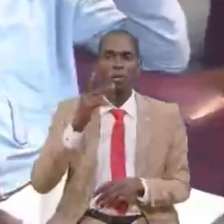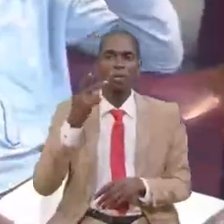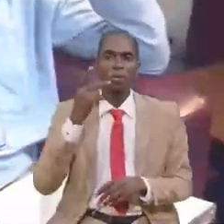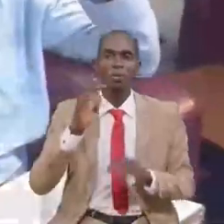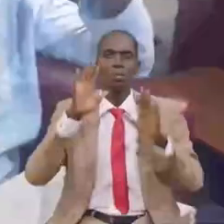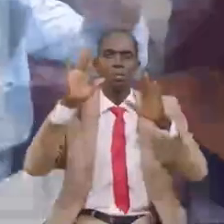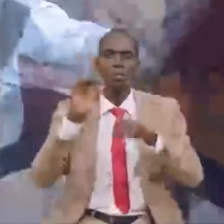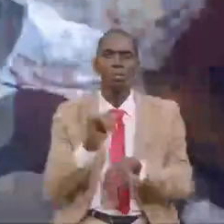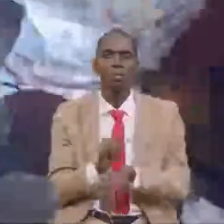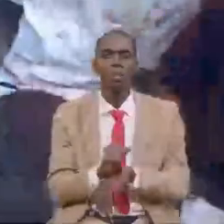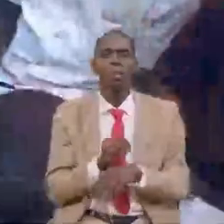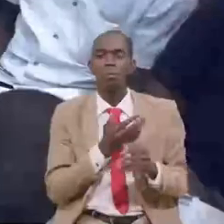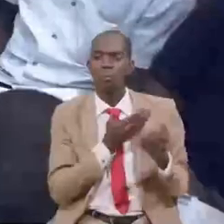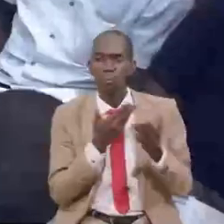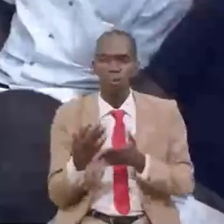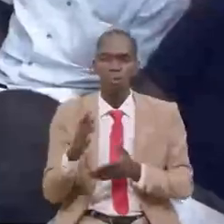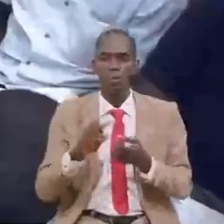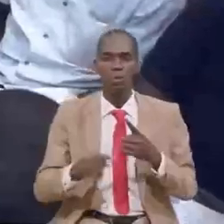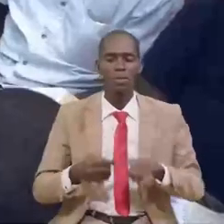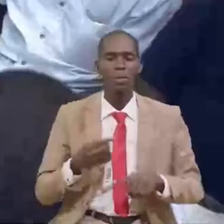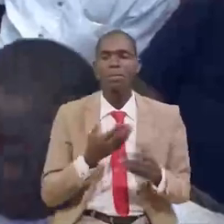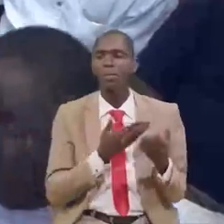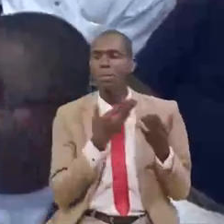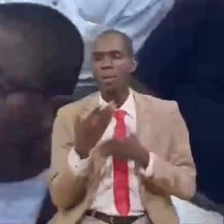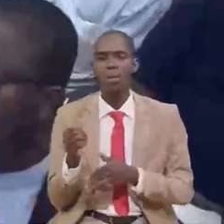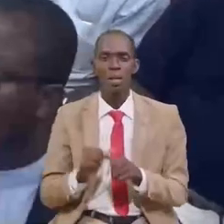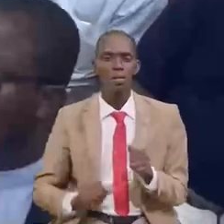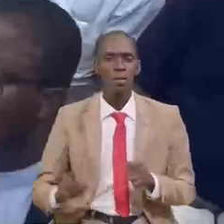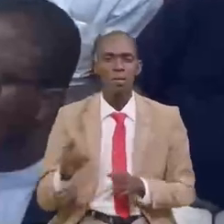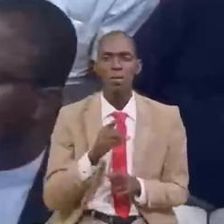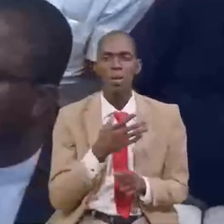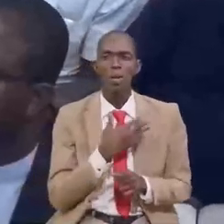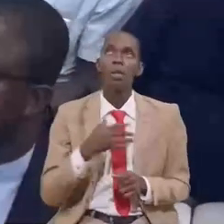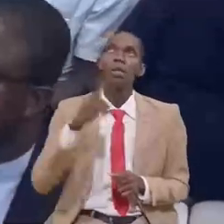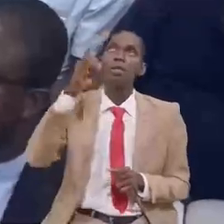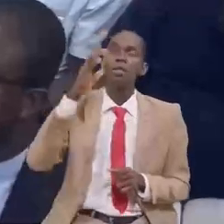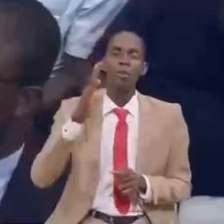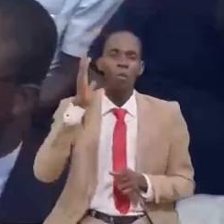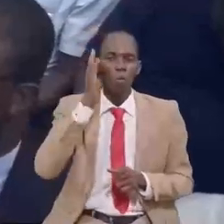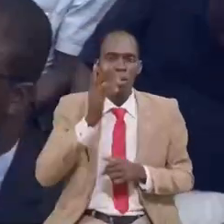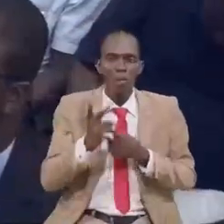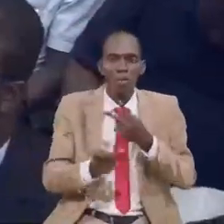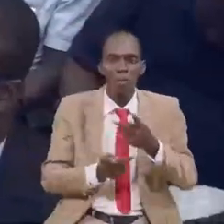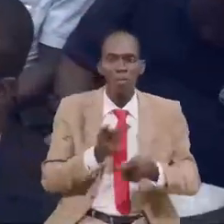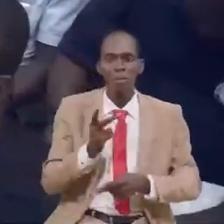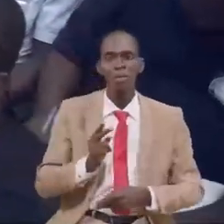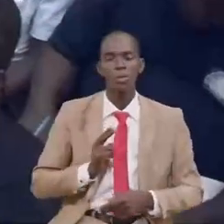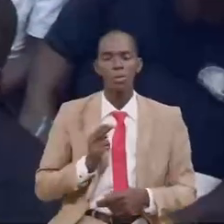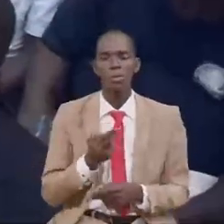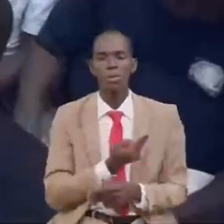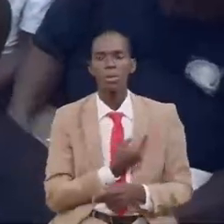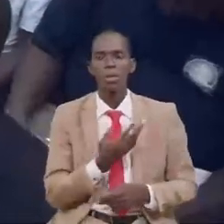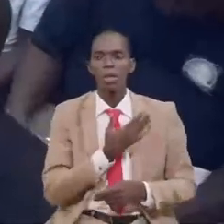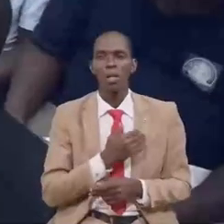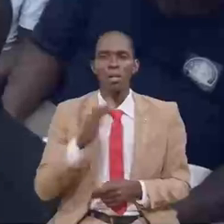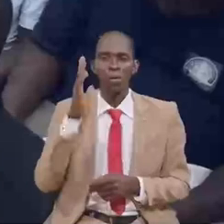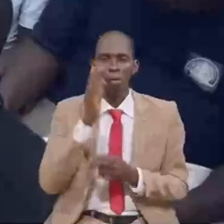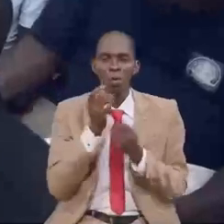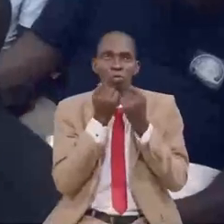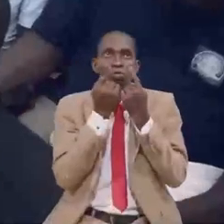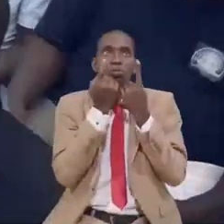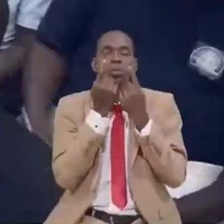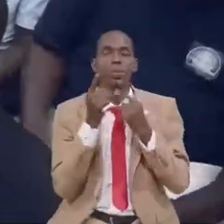Vos parents et vos amis, amenez tout le monde et Dieu va nous visiter et Dieu va vous